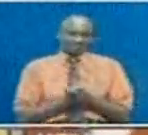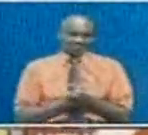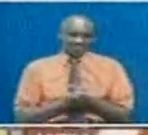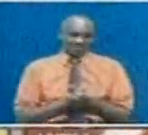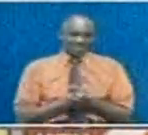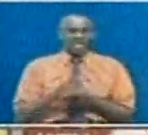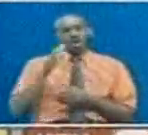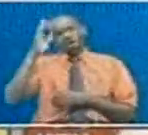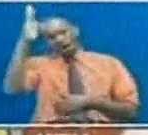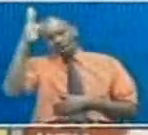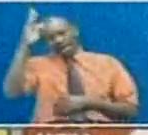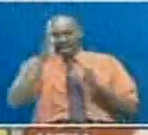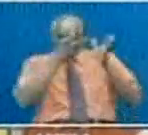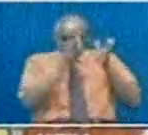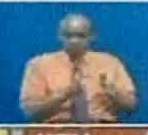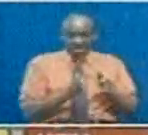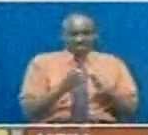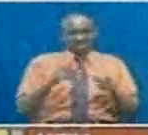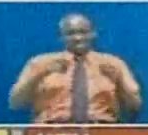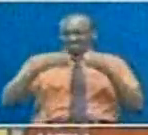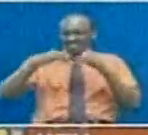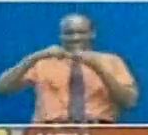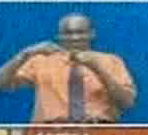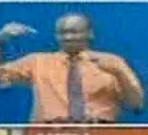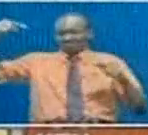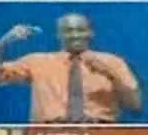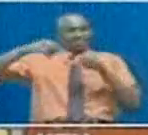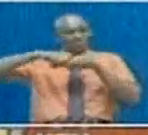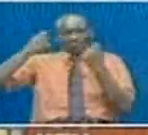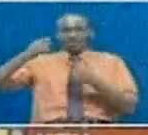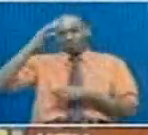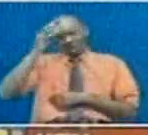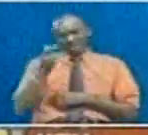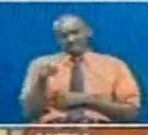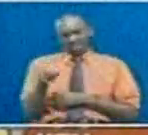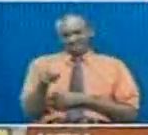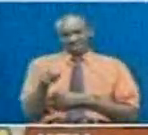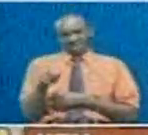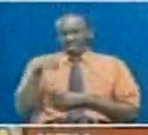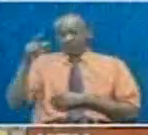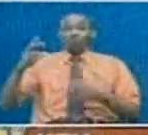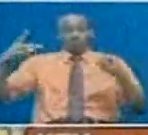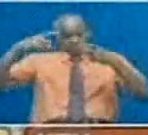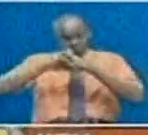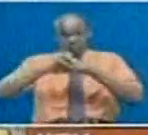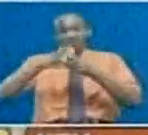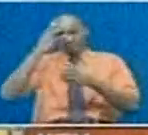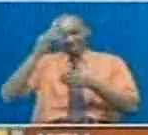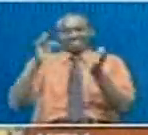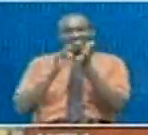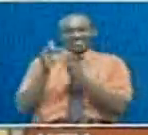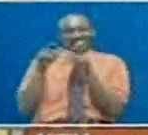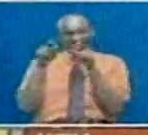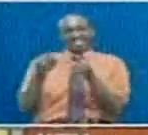between God and humanity has been bridged because of the birth of Christ Jesus